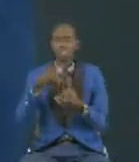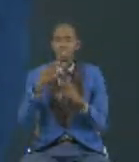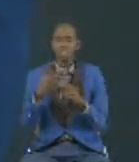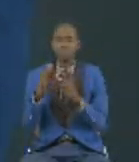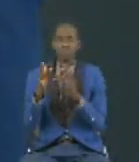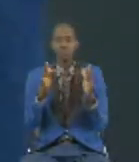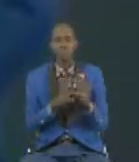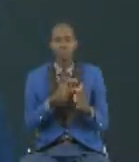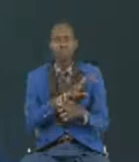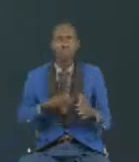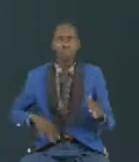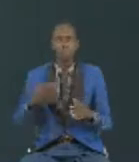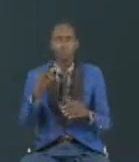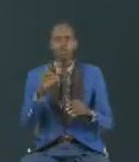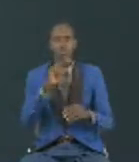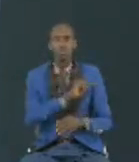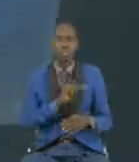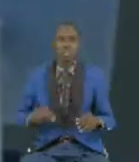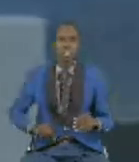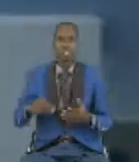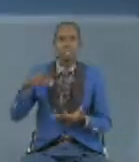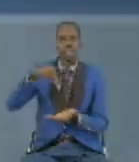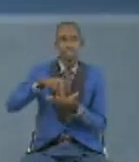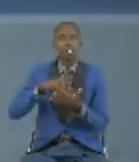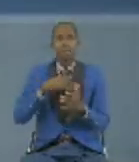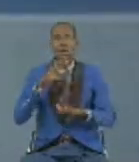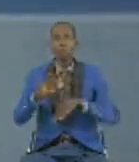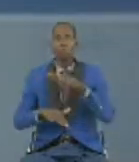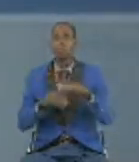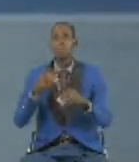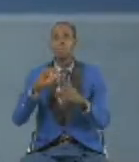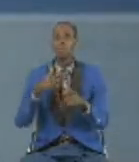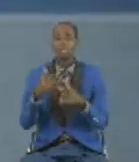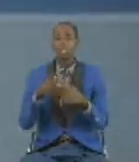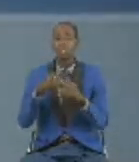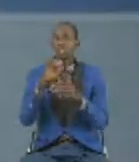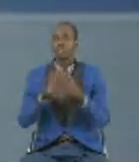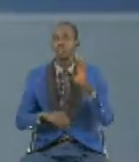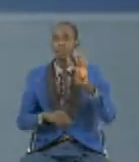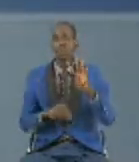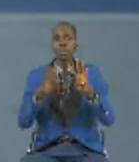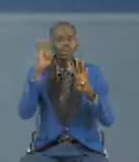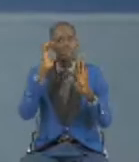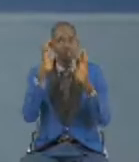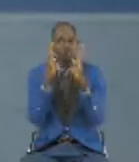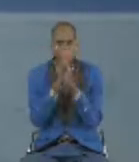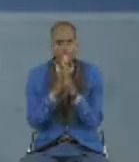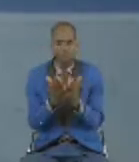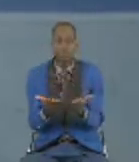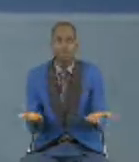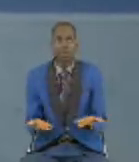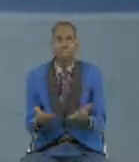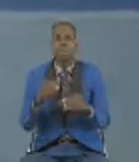Nazareth, lève-toi et marche. Ensuite, chapitre 4, ils ont prié. Ils ont prié